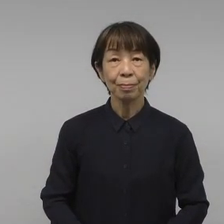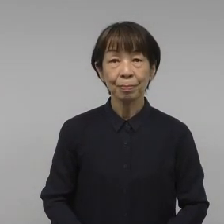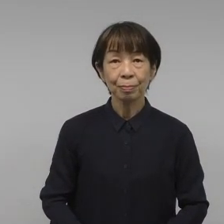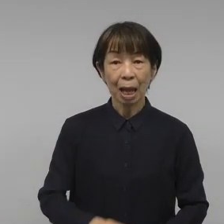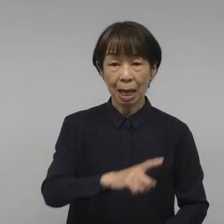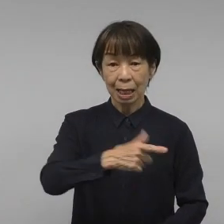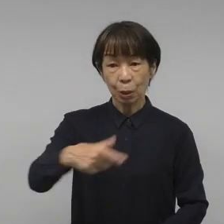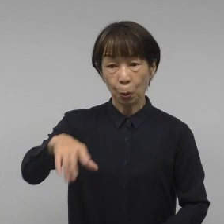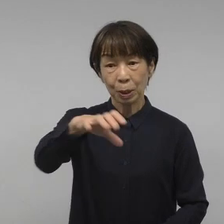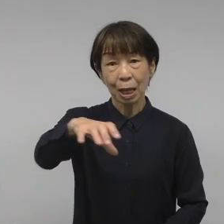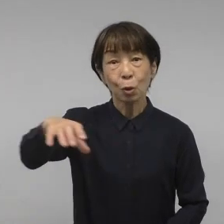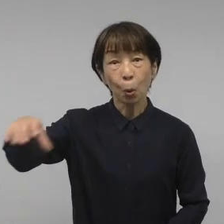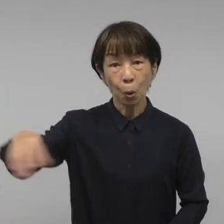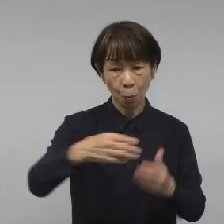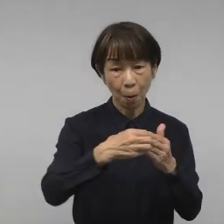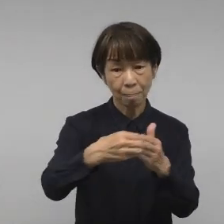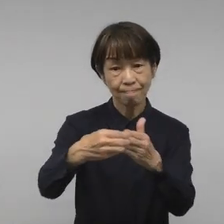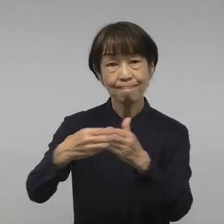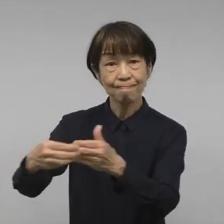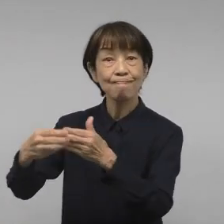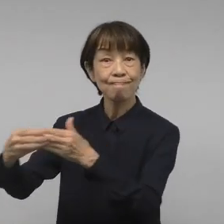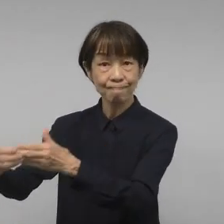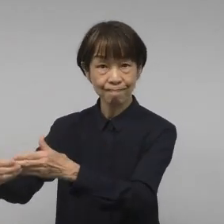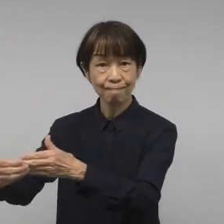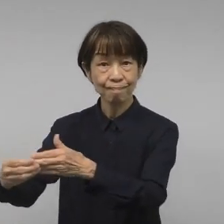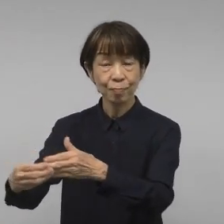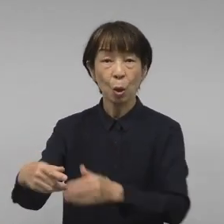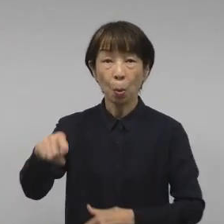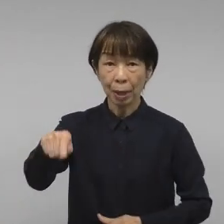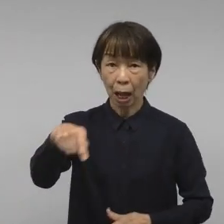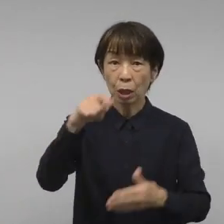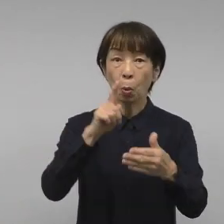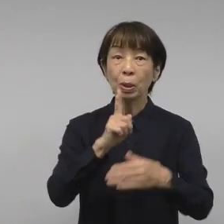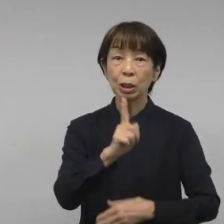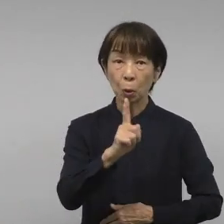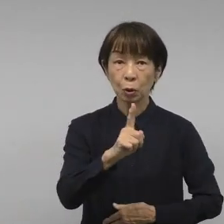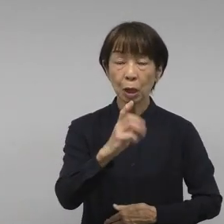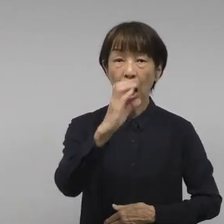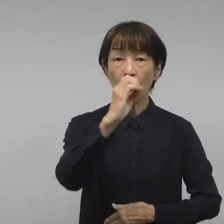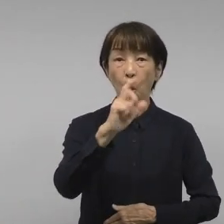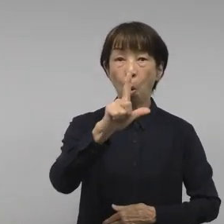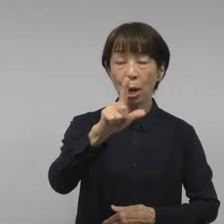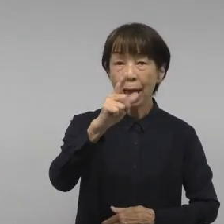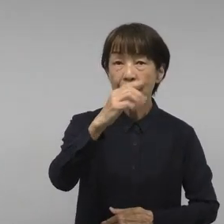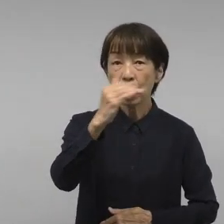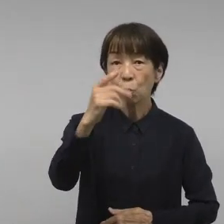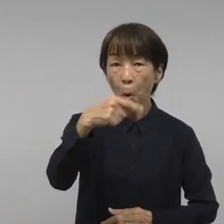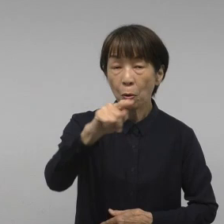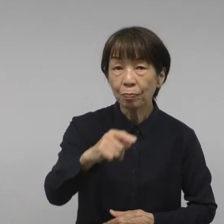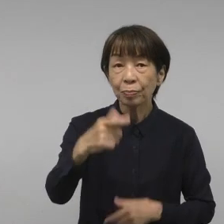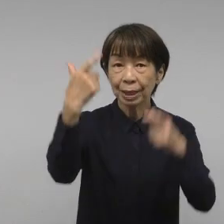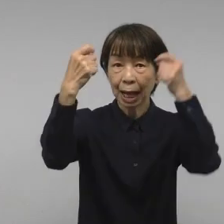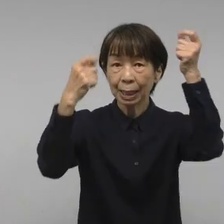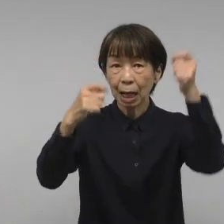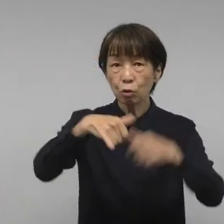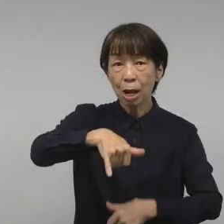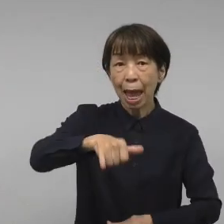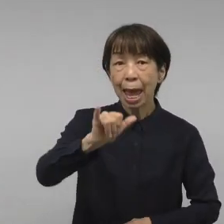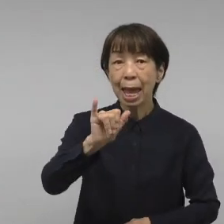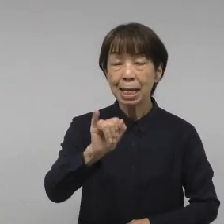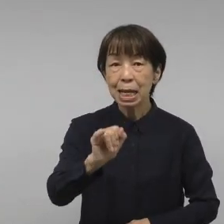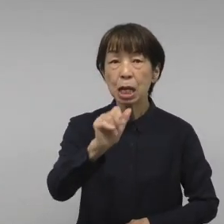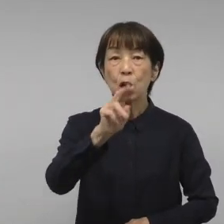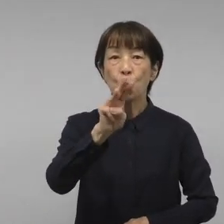いろんなところをご案内いただいたわけでありますが、そのうちの一つがこのオレゴン大学のヘイワードフィールドというふうな場所です